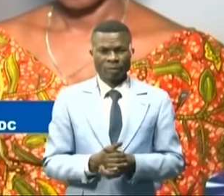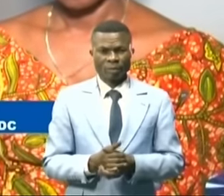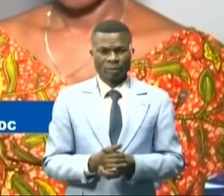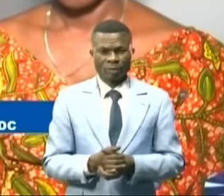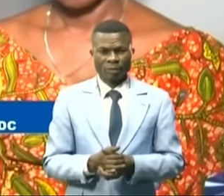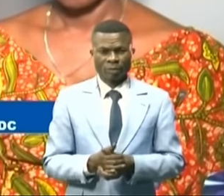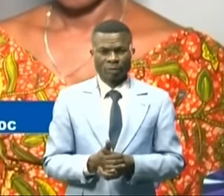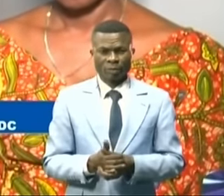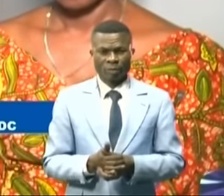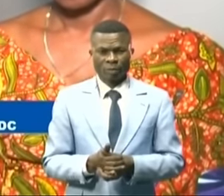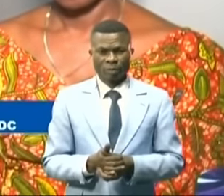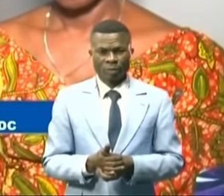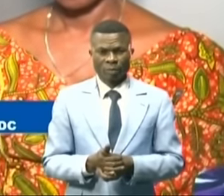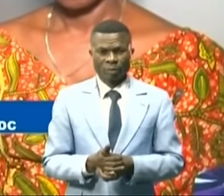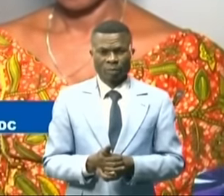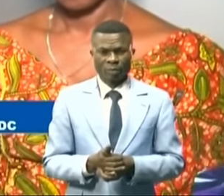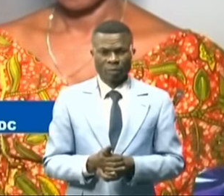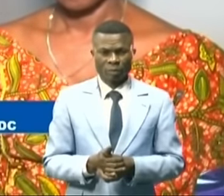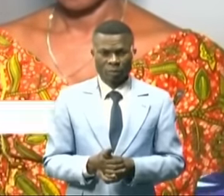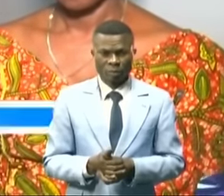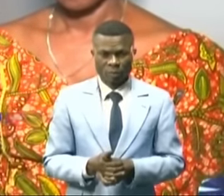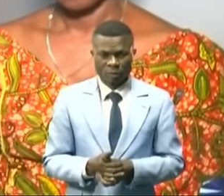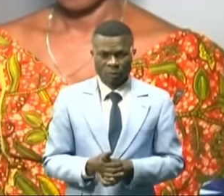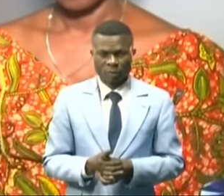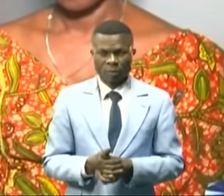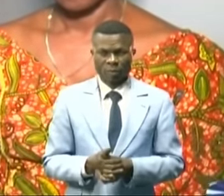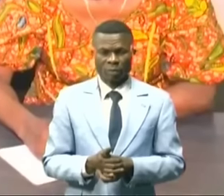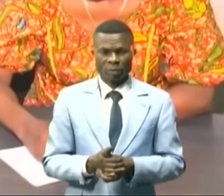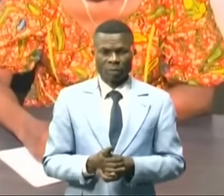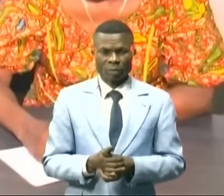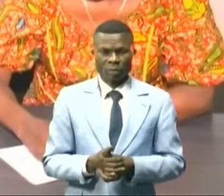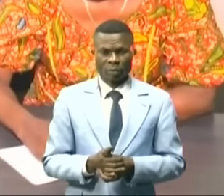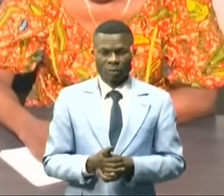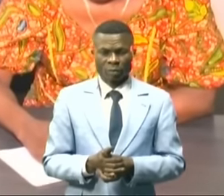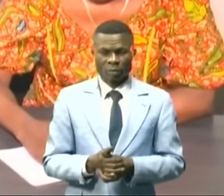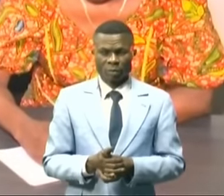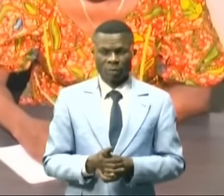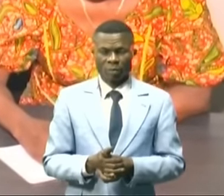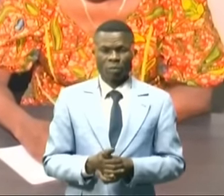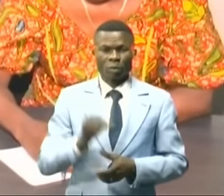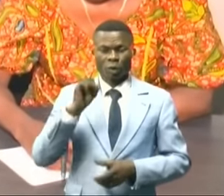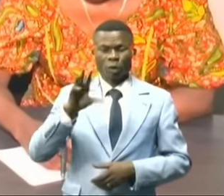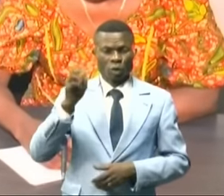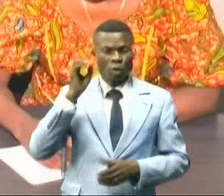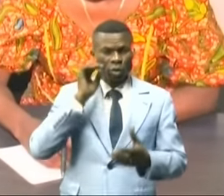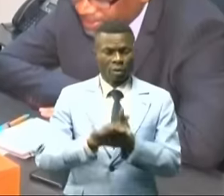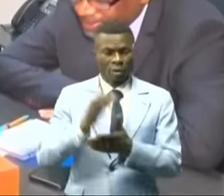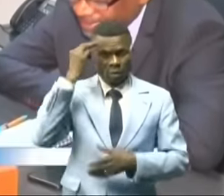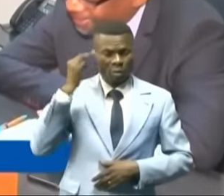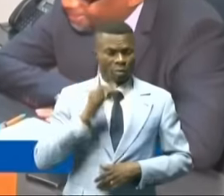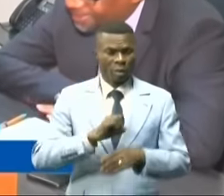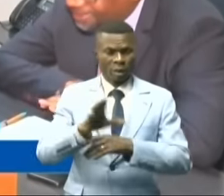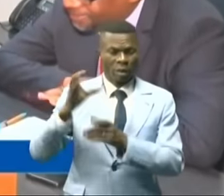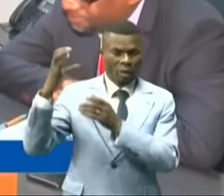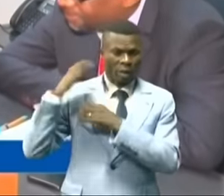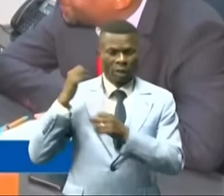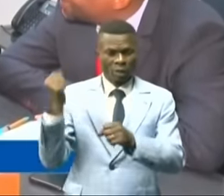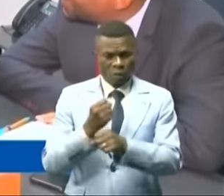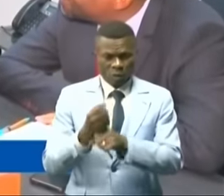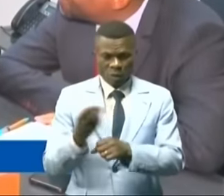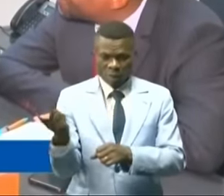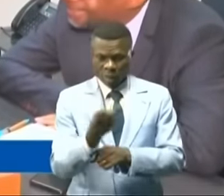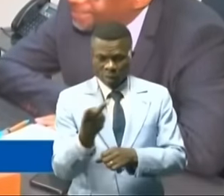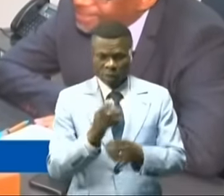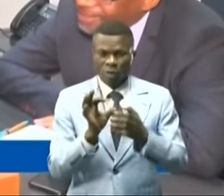internationale, l'agenda JAP sera au cœur de ces discussions avec les différents partenaires. Ainsi, l'ONU Femmes et la ministre déléguée vont travailler de